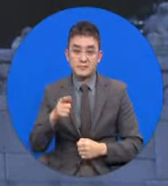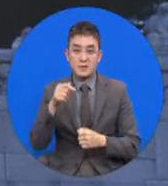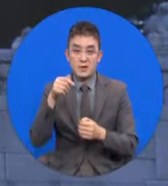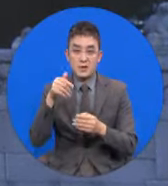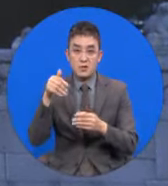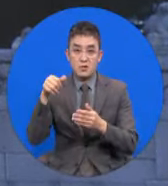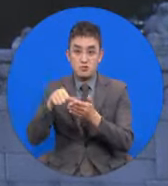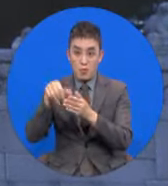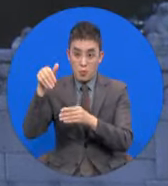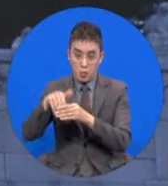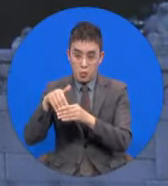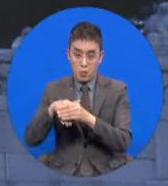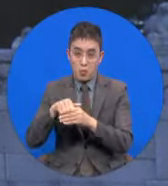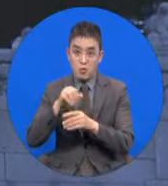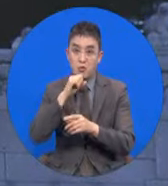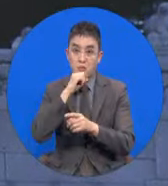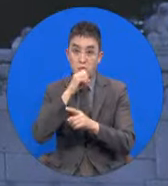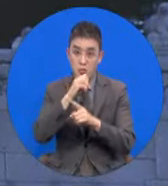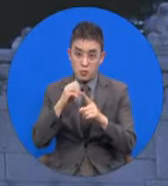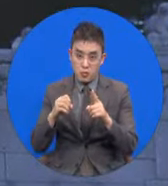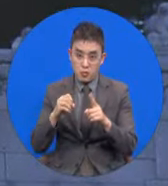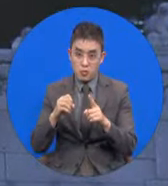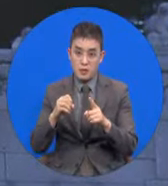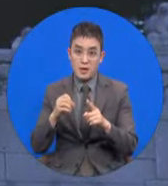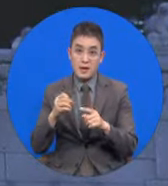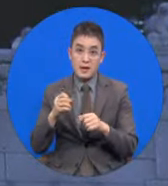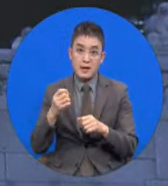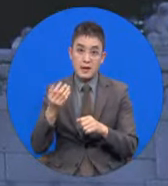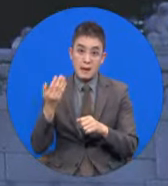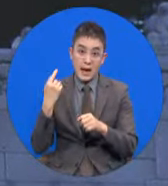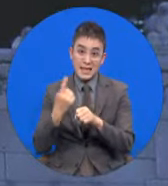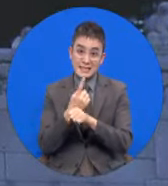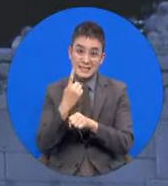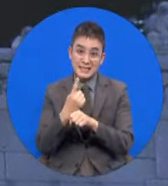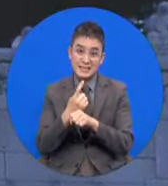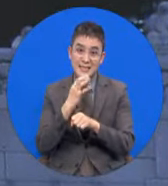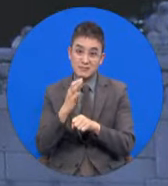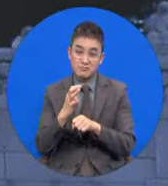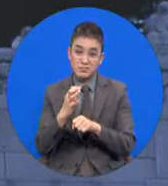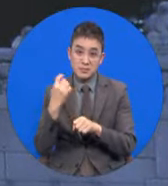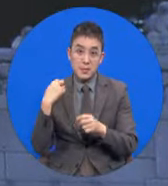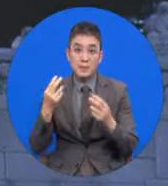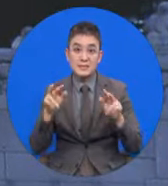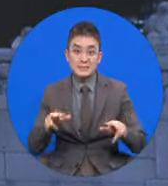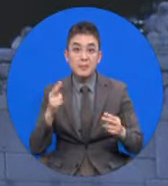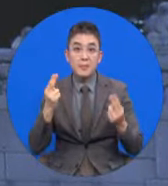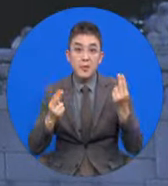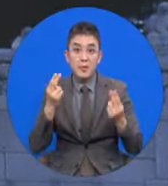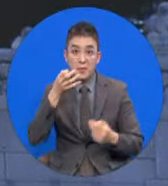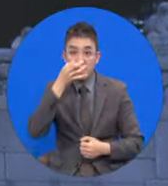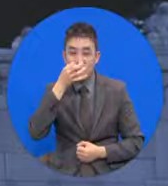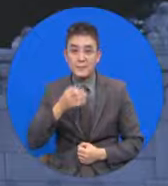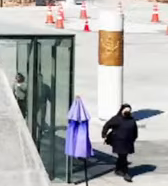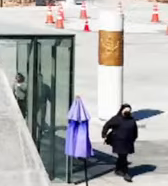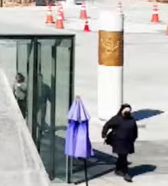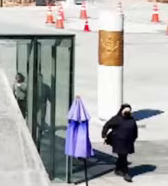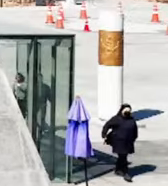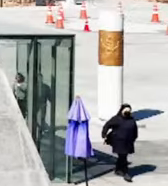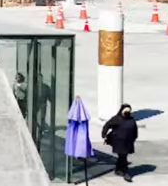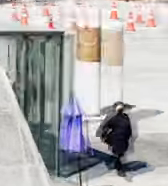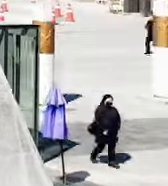지금 47분 정도 시간이 지났기 때문에 투표율이 좀 많이 상승했을 것 같습니다. 이 시각 투표율 살펴보겠습니다.